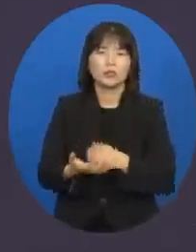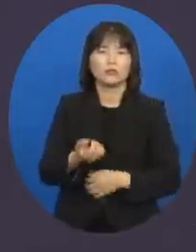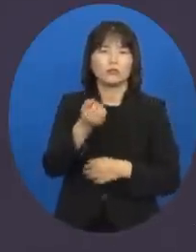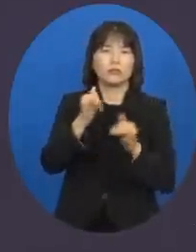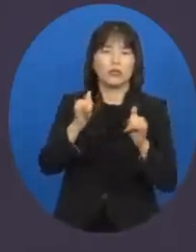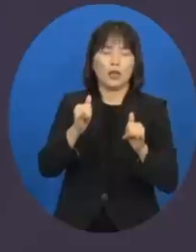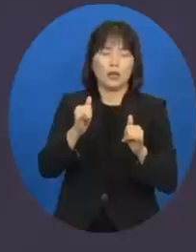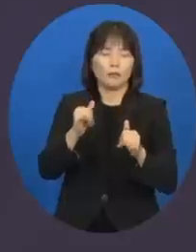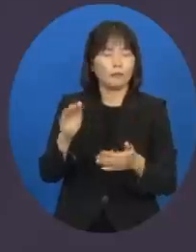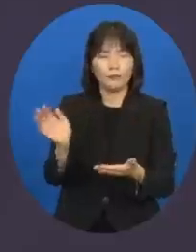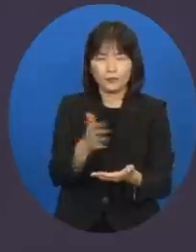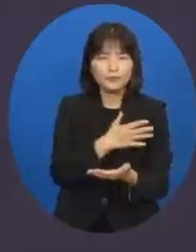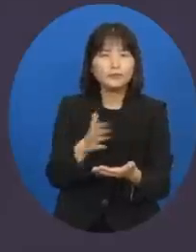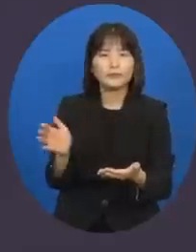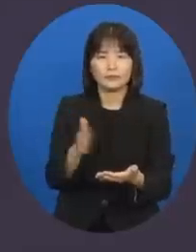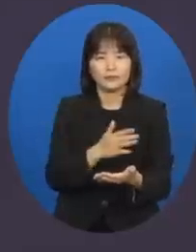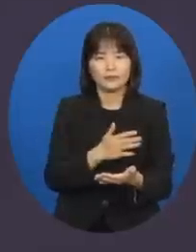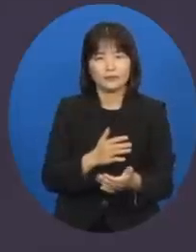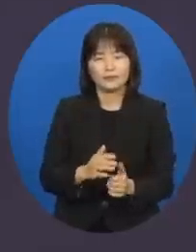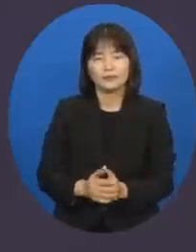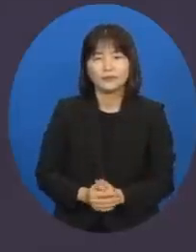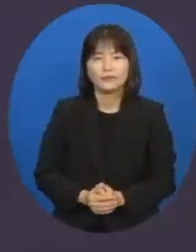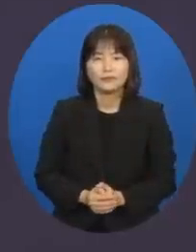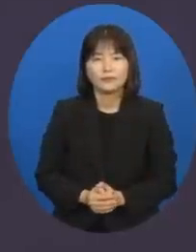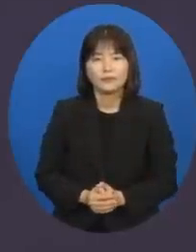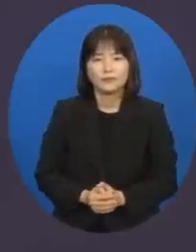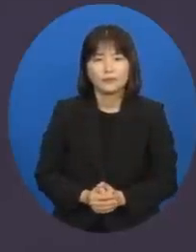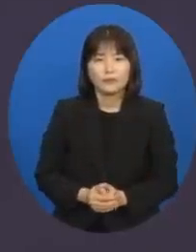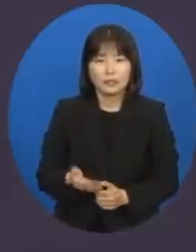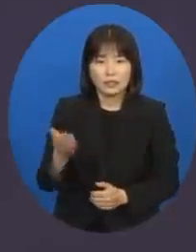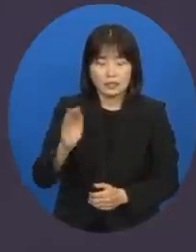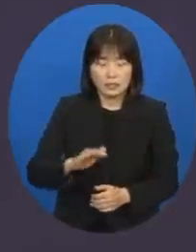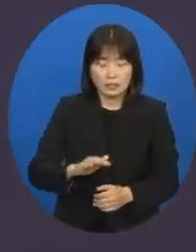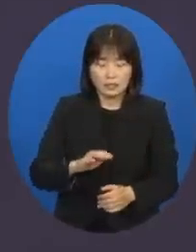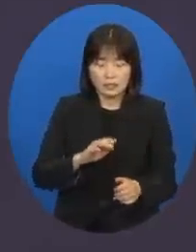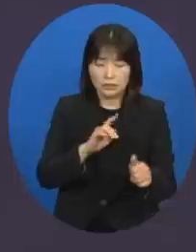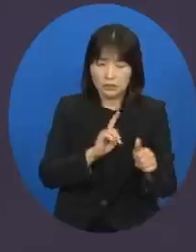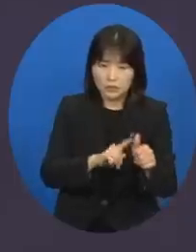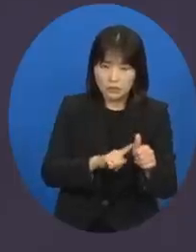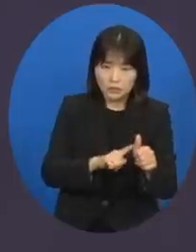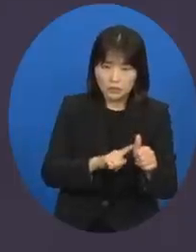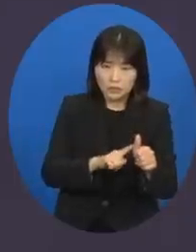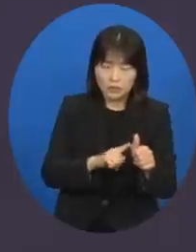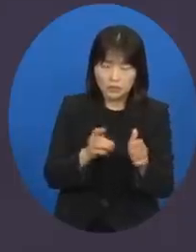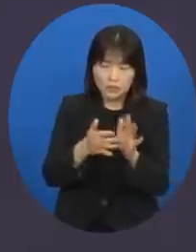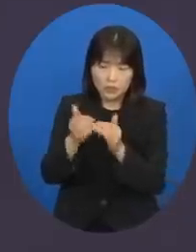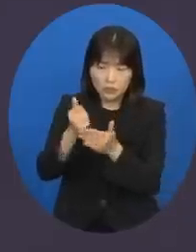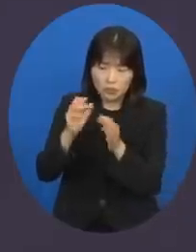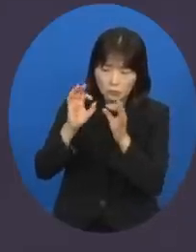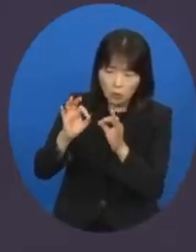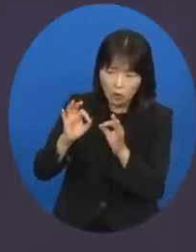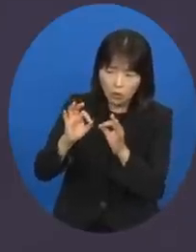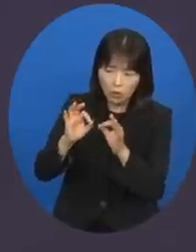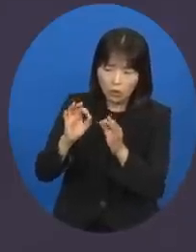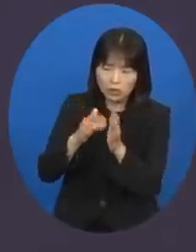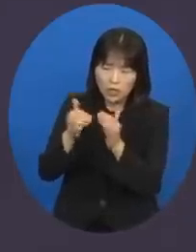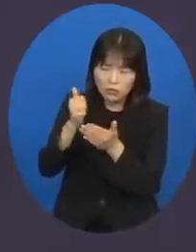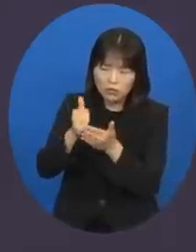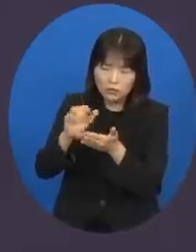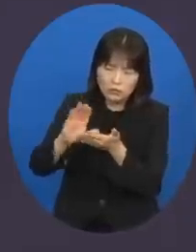사람은 찾아볼 수가 없습니다. 그런데 그는 그 눈앞에 예수님을 보고서도 그를 알아보지 못해요.